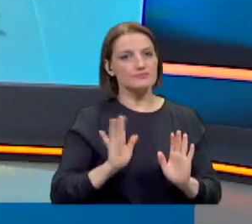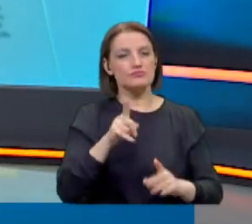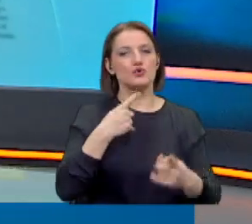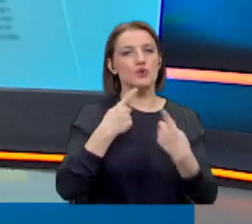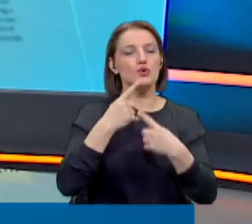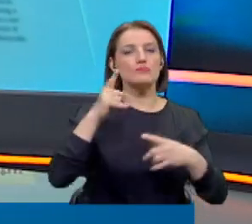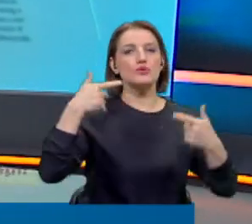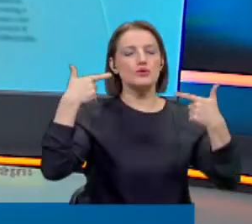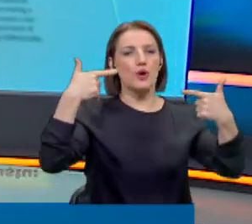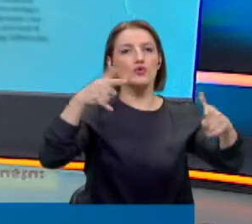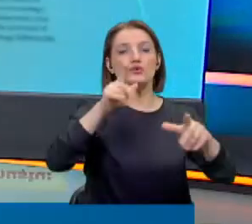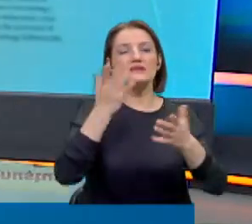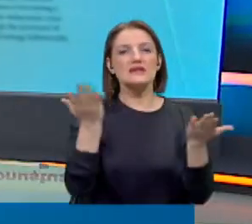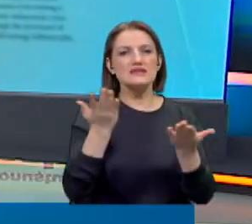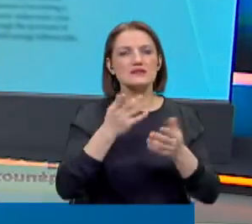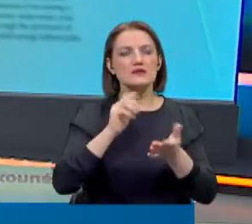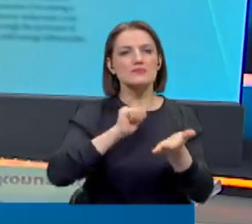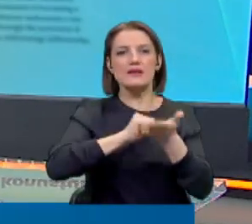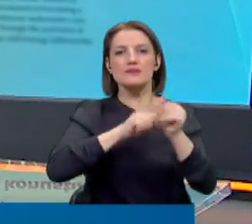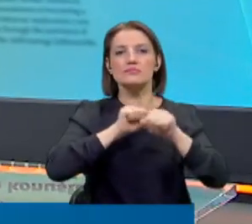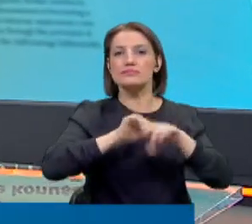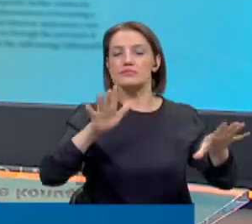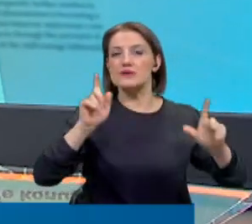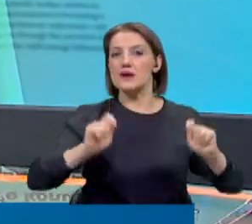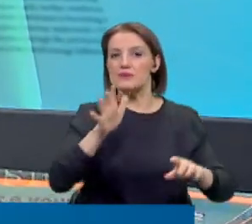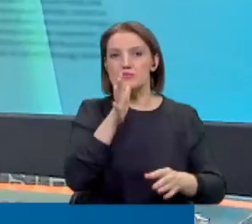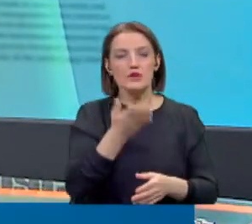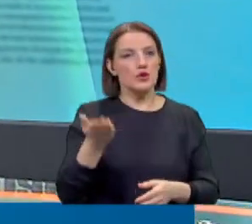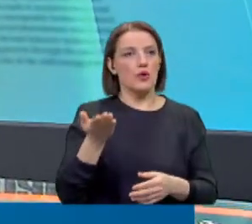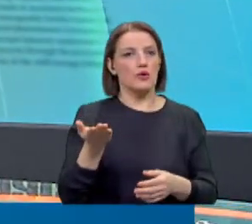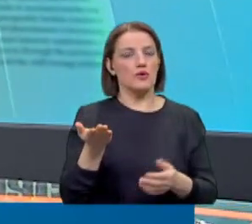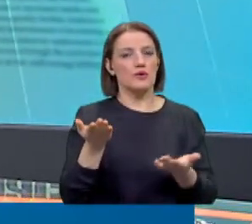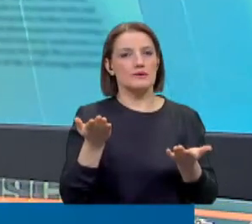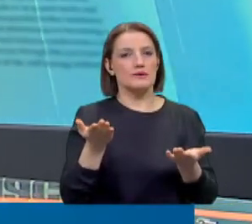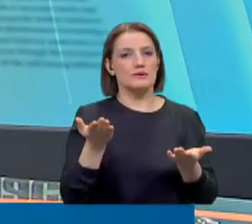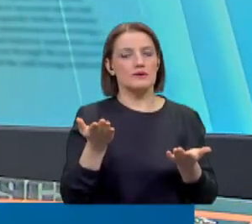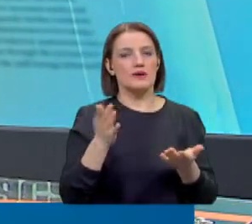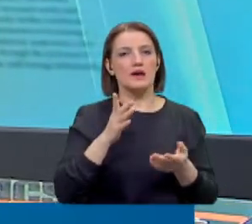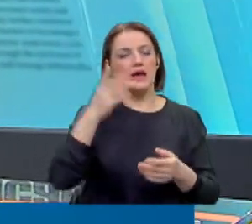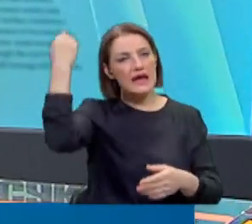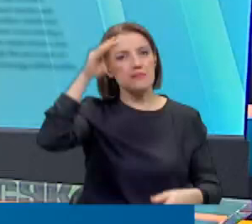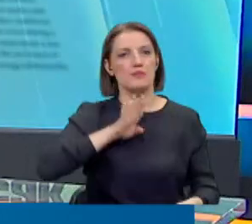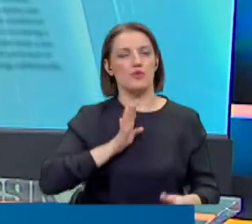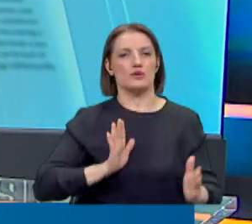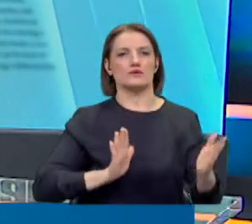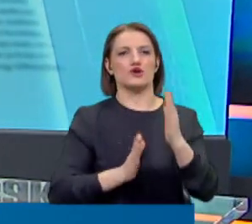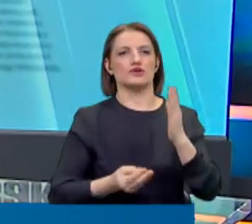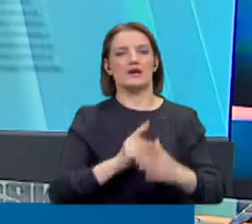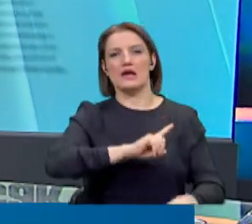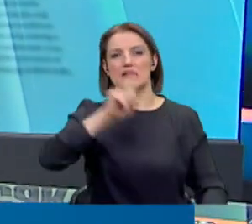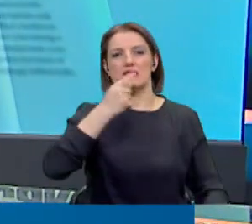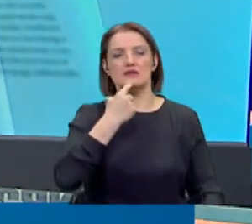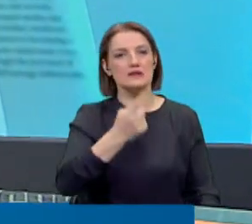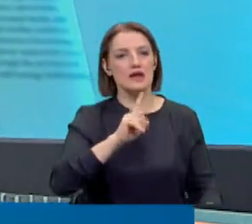Bu görüntü nasıl sosyal medyaya sunulabiliyor Ekrem İmamoğlu itiraz etti CHP lideri Kılıçdaroğlu